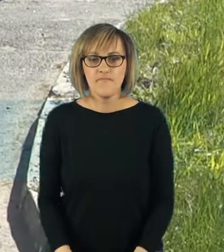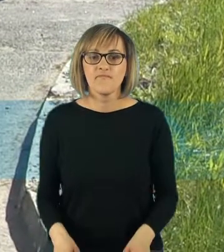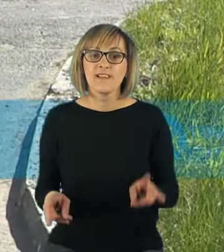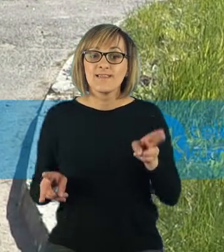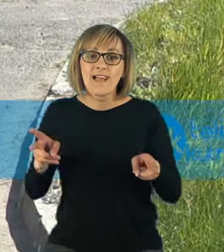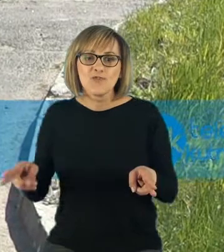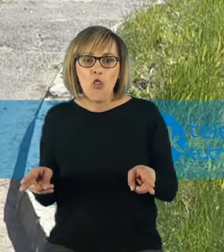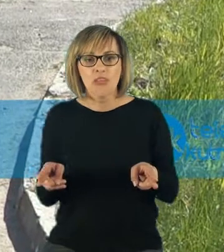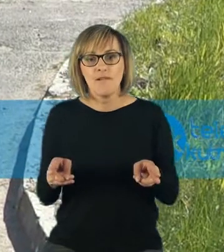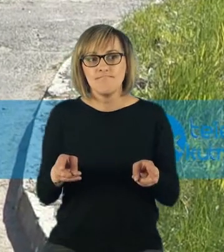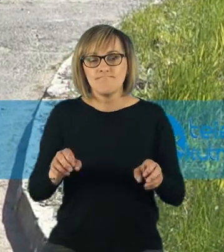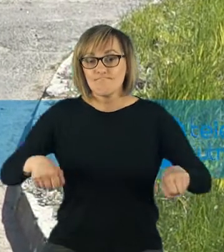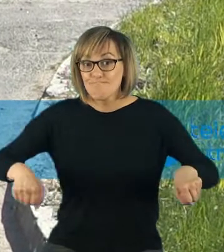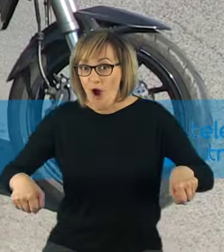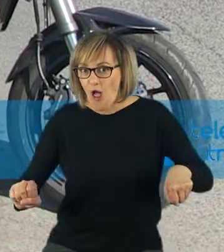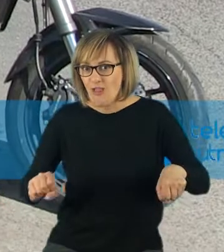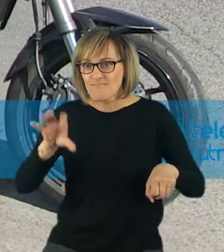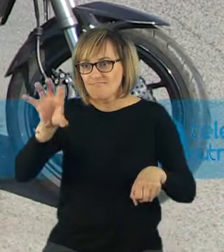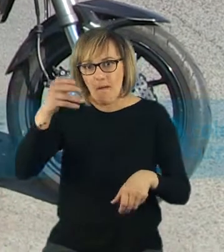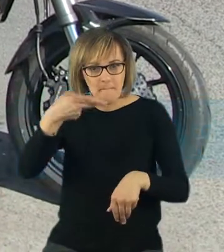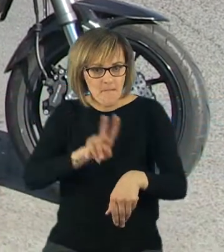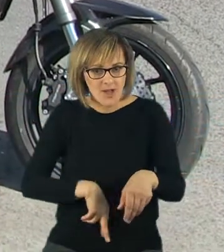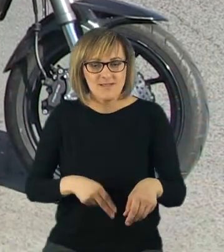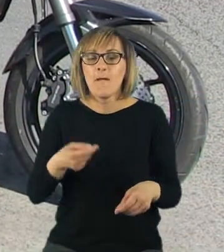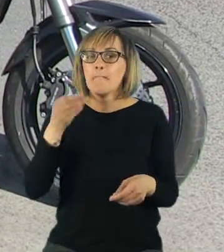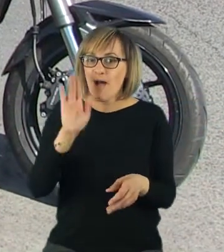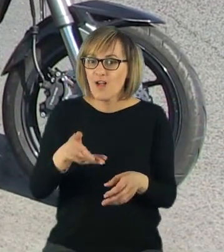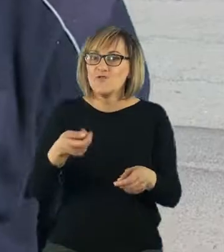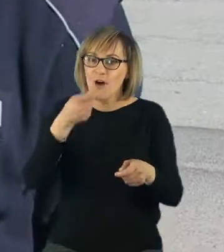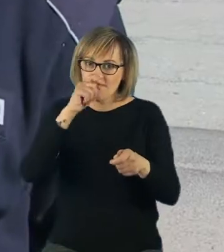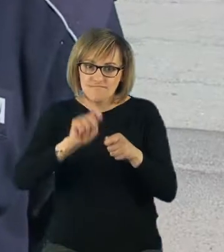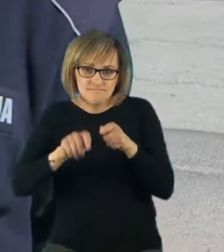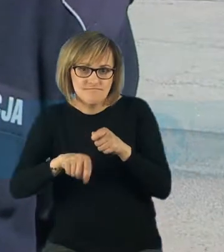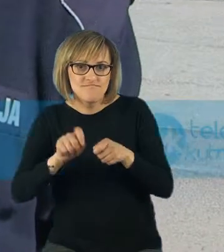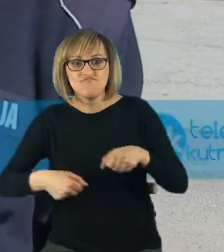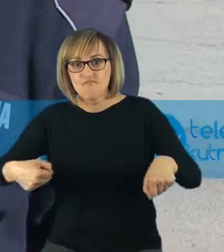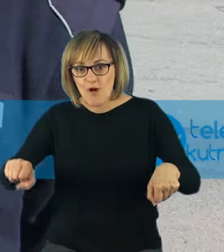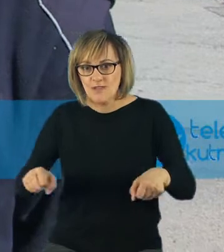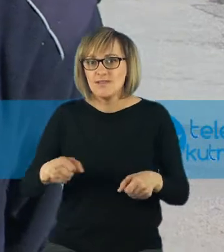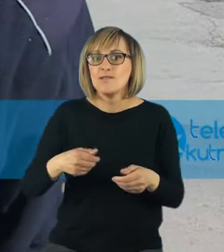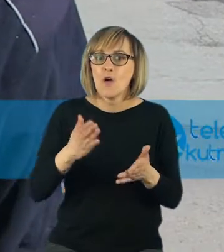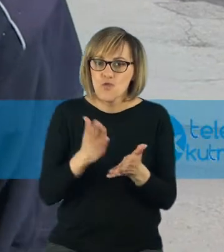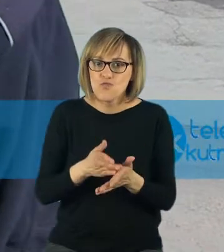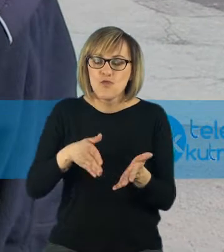Sezon motocyklowy w pełni. Policja rozpoczyna patrole na pojazdach jednośladowych. Początek sezonu motocyklowego za